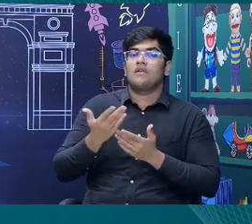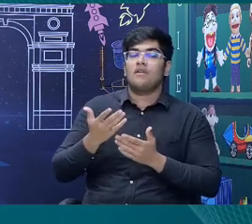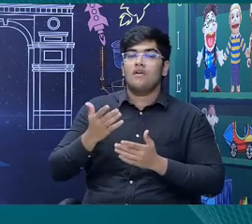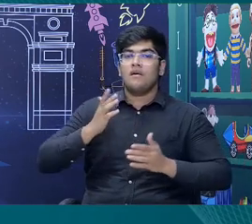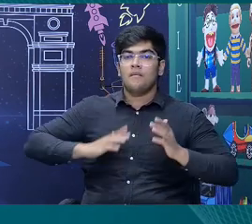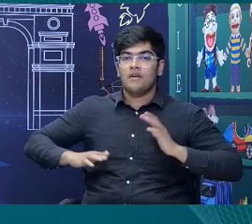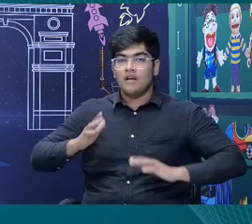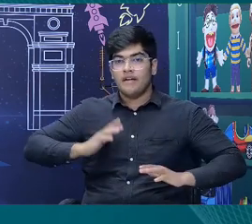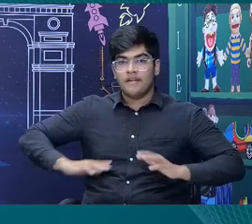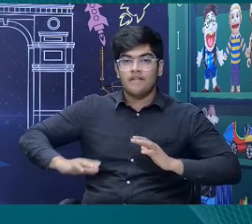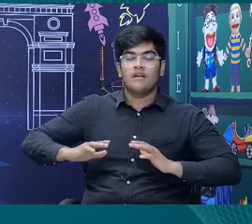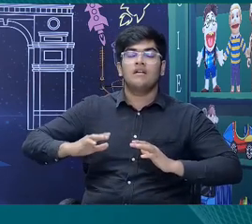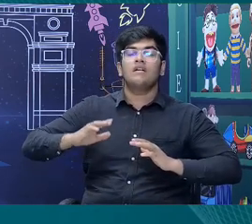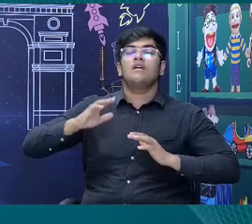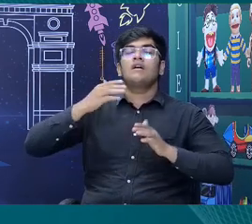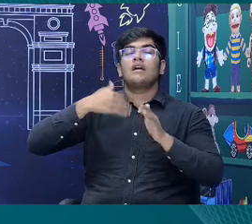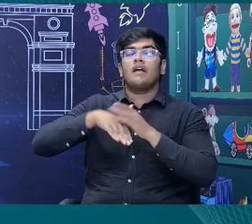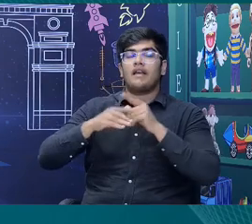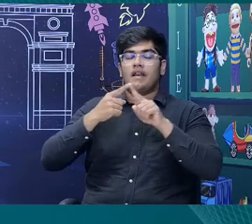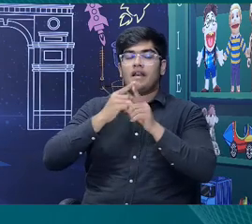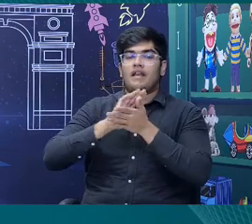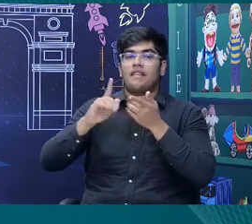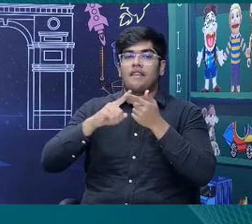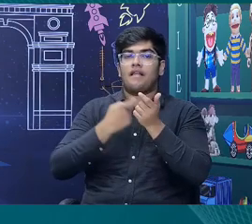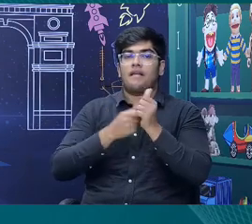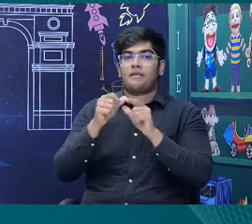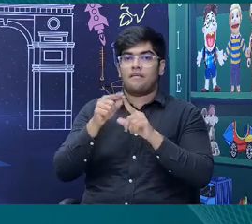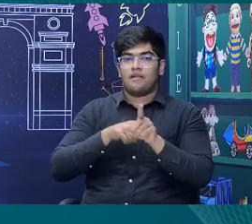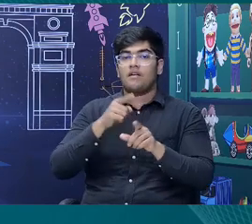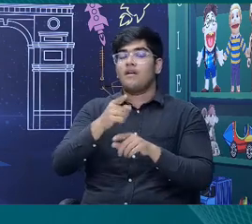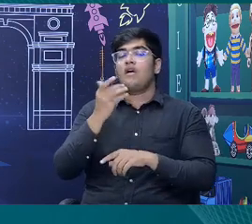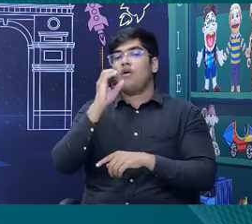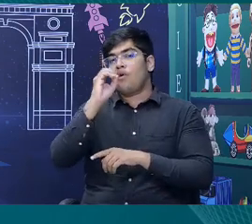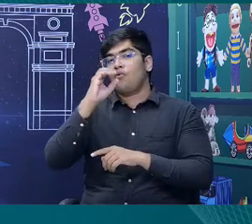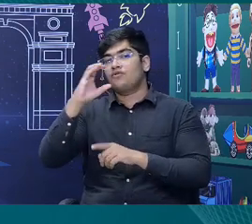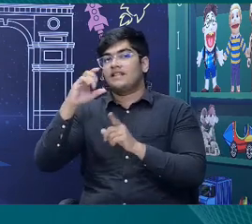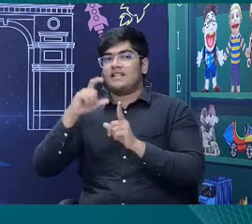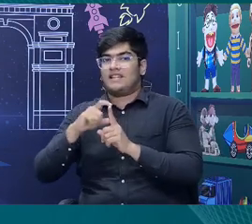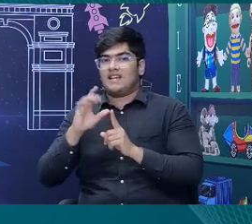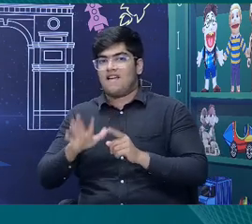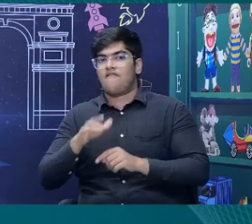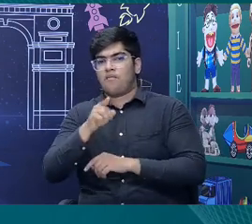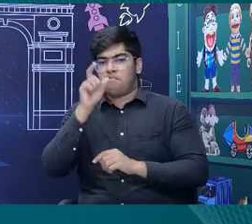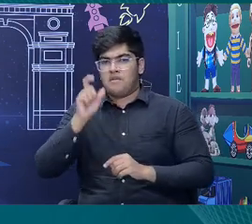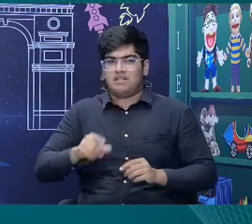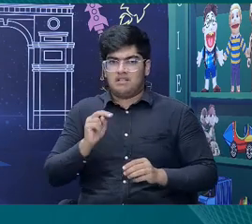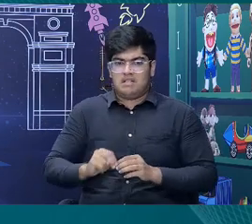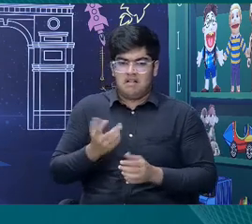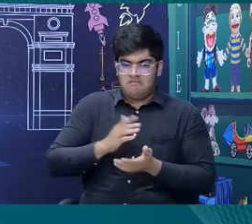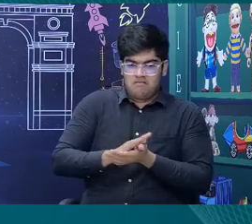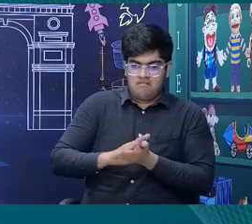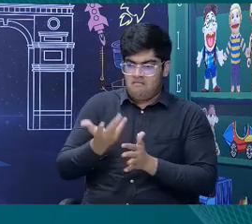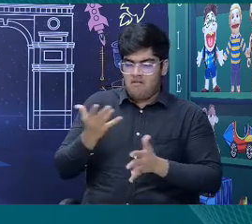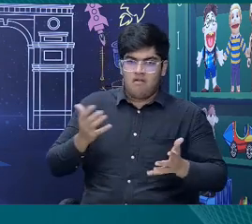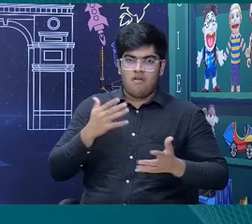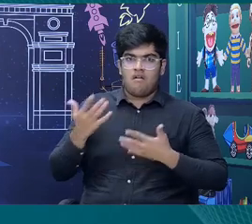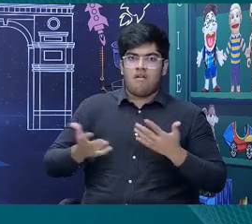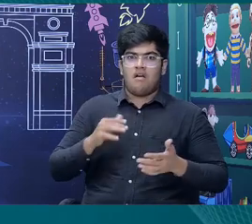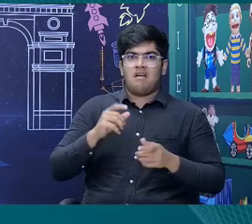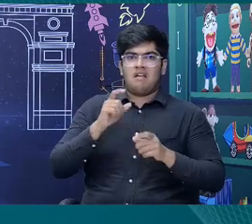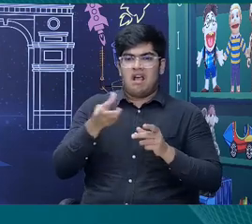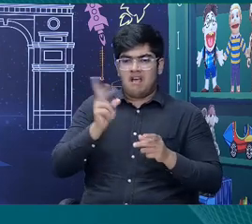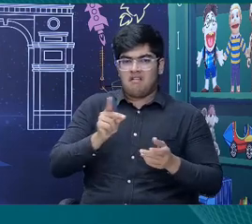हुई है आपकी जो आपके फॉर एग्जांपल ओसीडी अगर हम बोलते हैं दैट इज ऑब्सेसिव कंपल्सिव डिसऑर्डर उसमें हम बार-बार सफाई कर